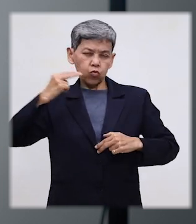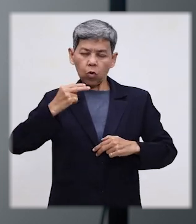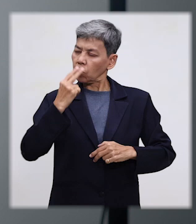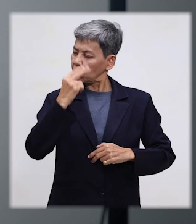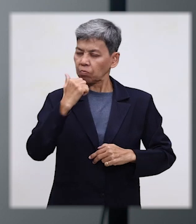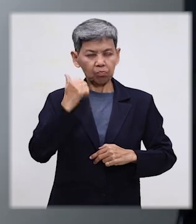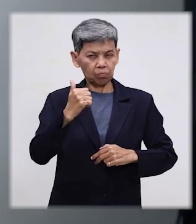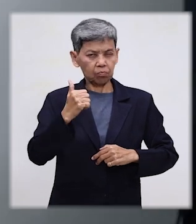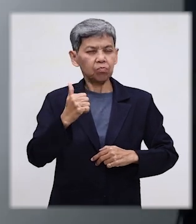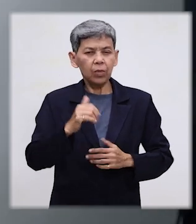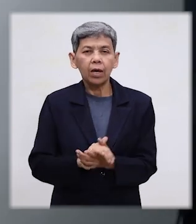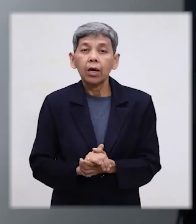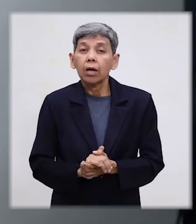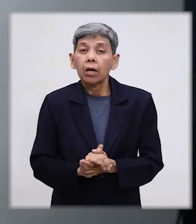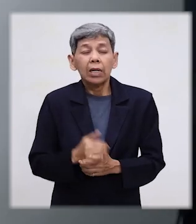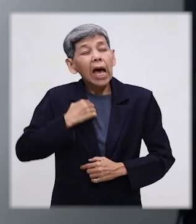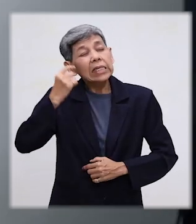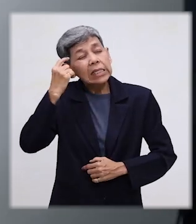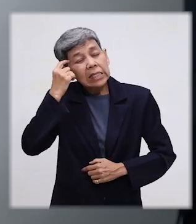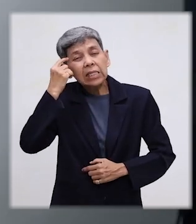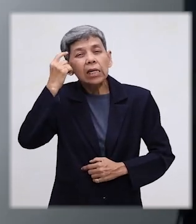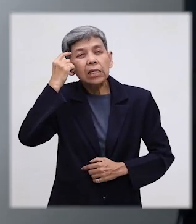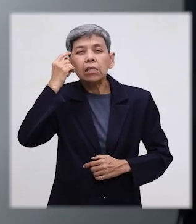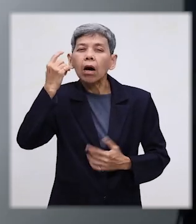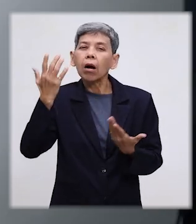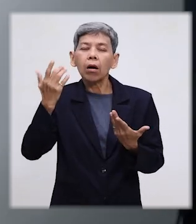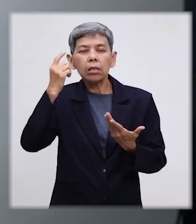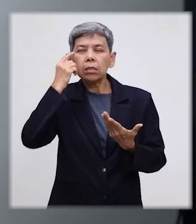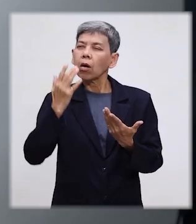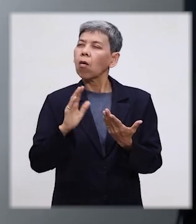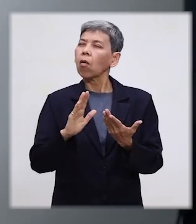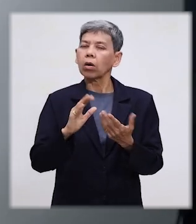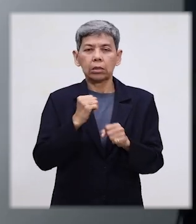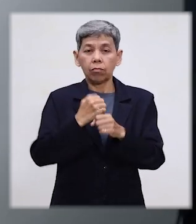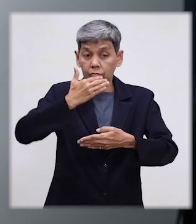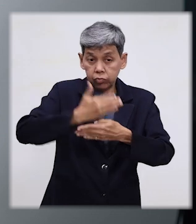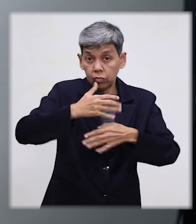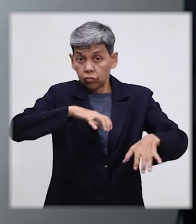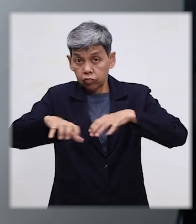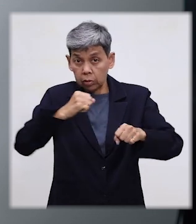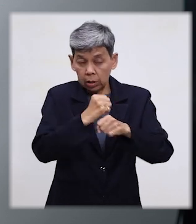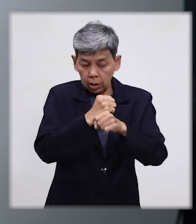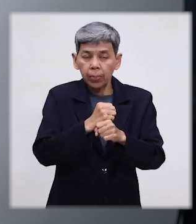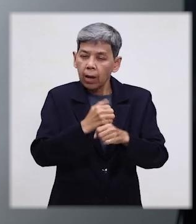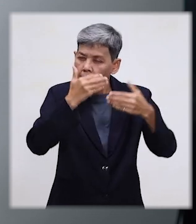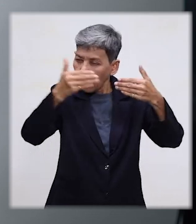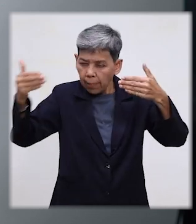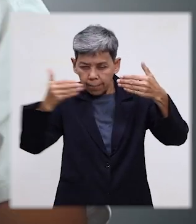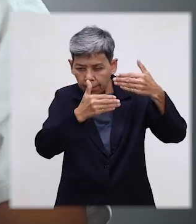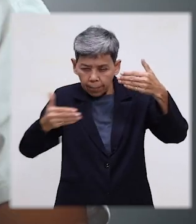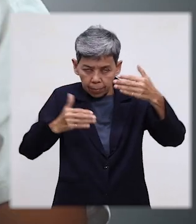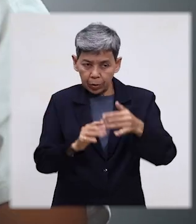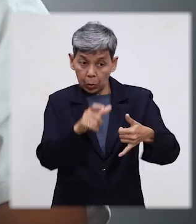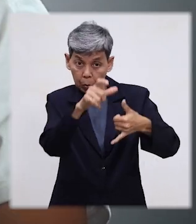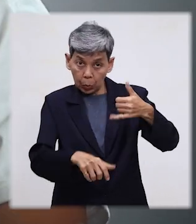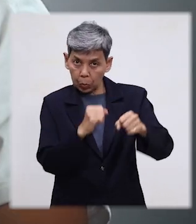ให้ได้มีคุณภาพครับ ในมุมมองของความคิดแล้วก็ในมุมมองของการกำกับภาพอะไรเงี้ยนะฮะก็รู้สึกว่า